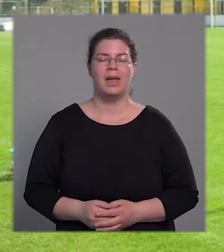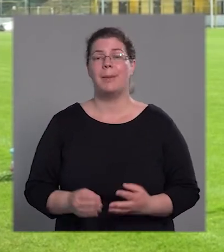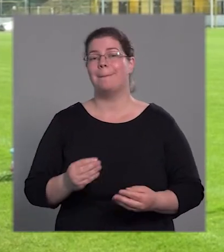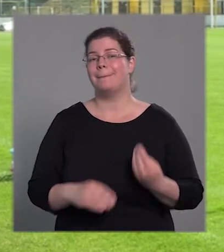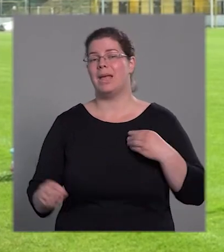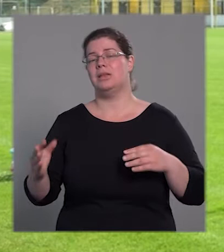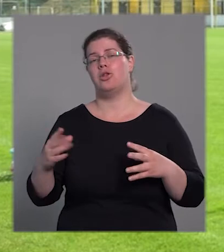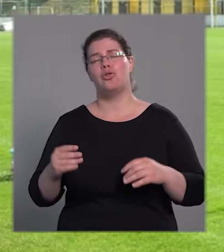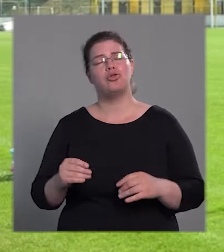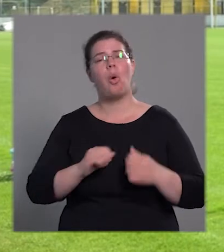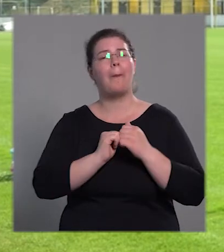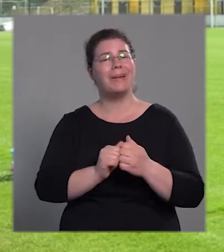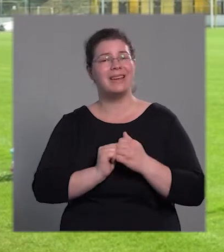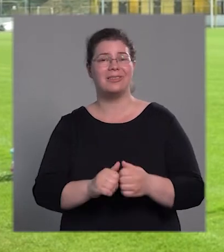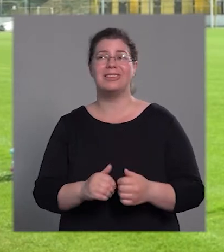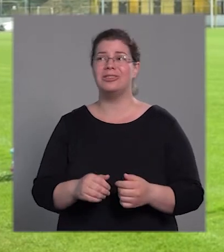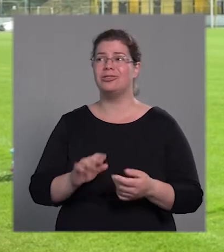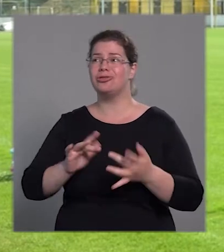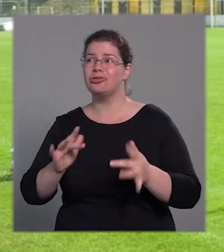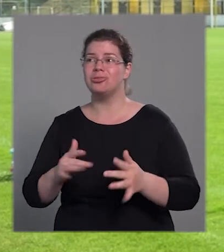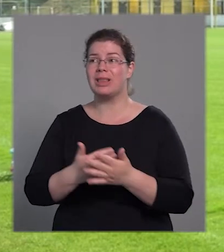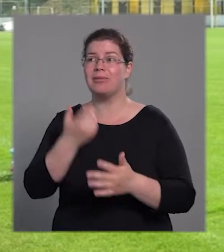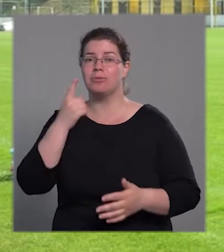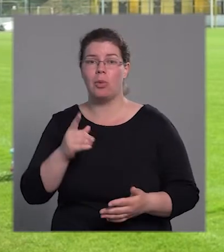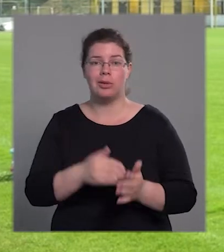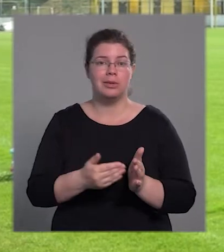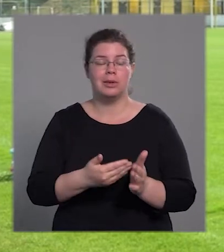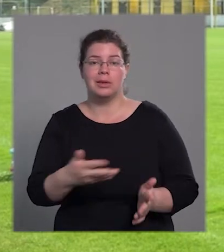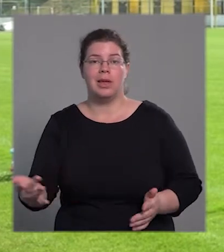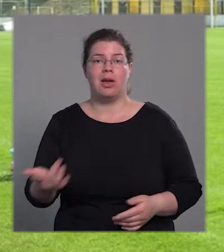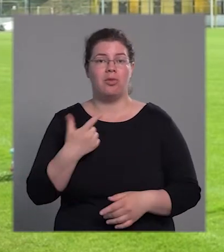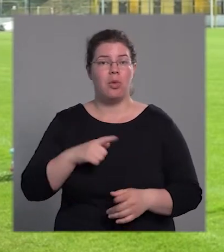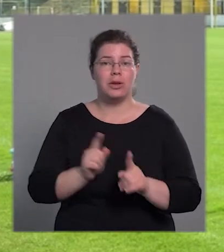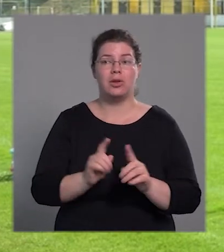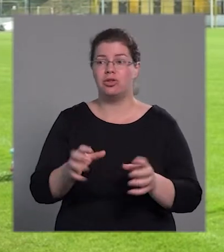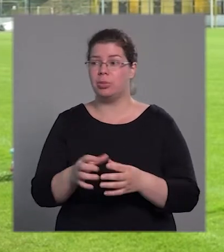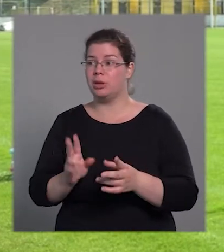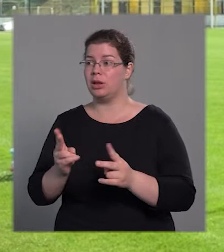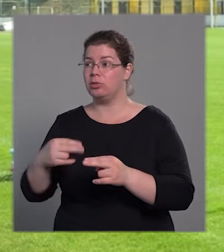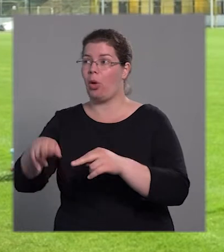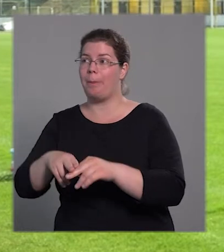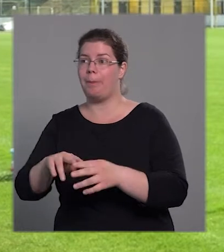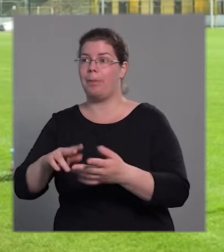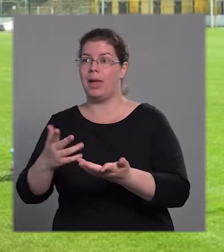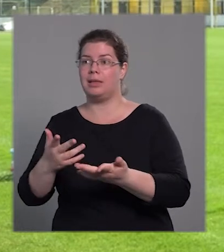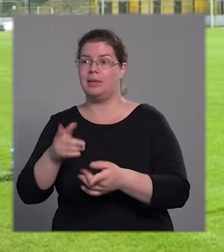hiszen rengeteg mérkőzésünk még hátra volt. Volt olyan csapat, aki egy mérkőzéssel többet játszott, mint mi.